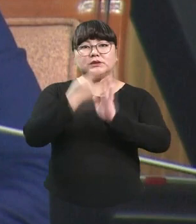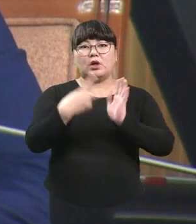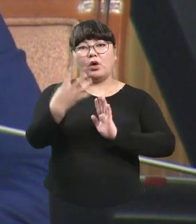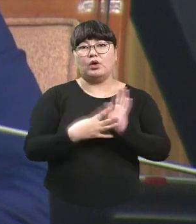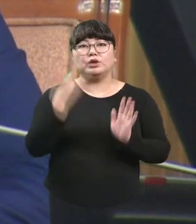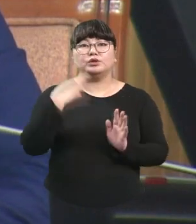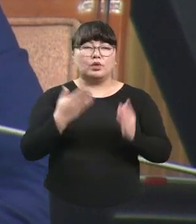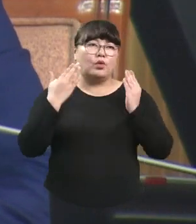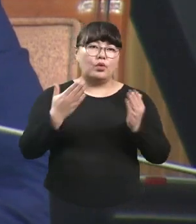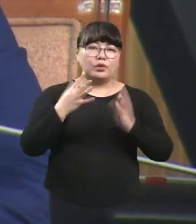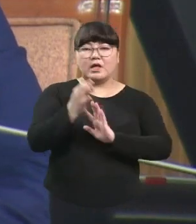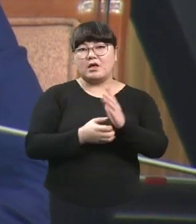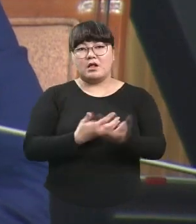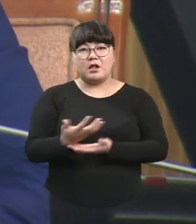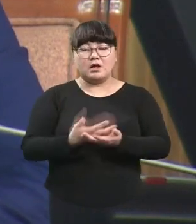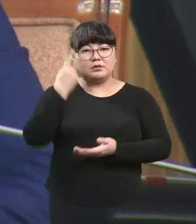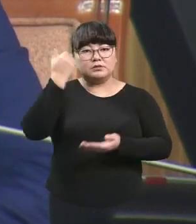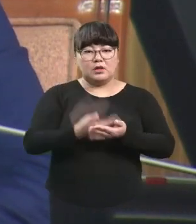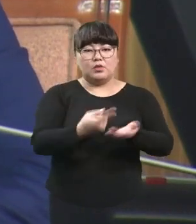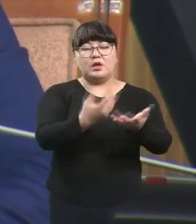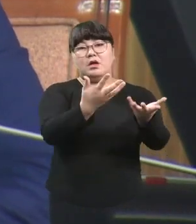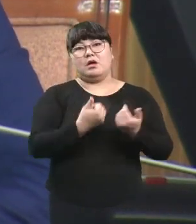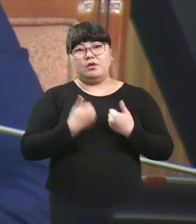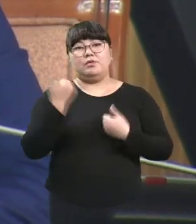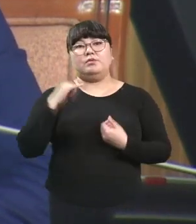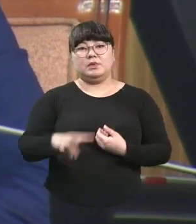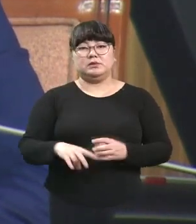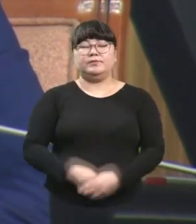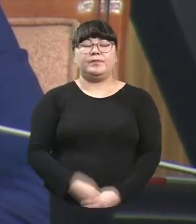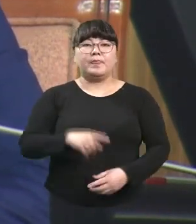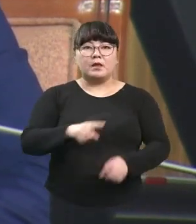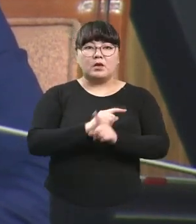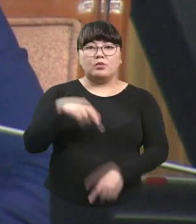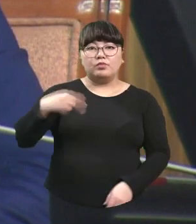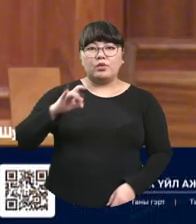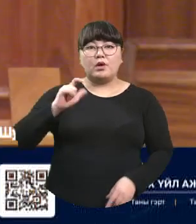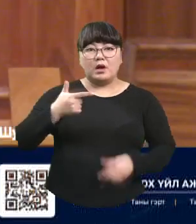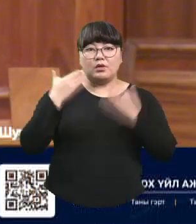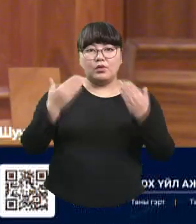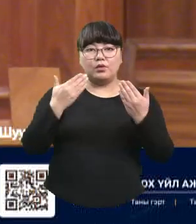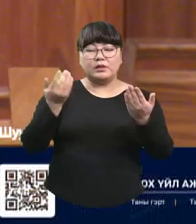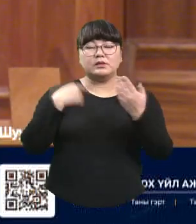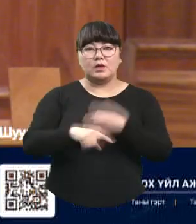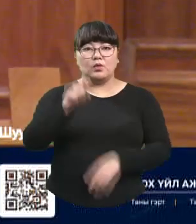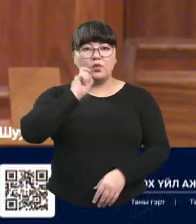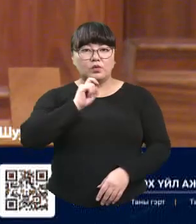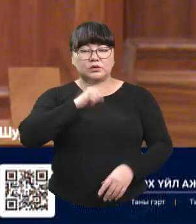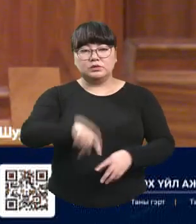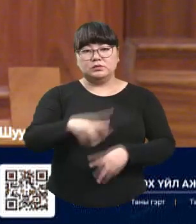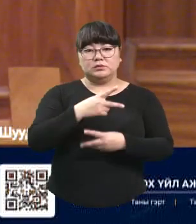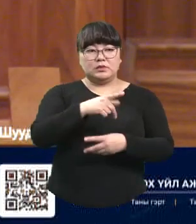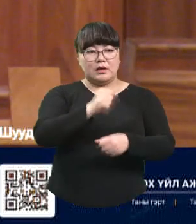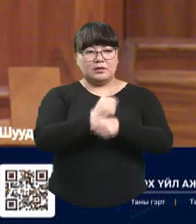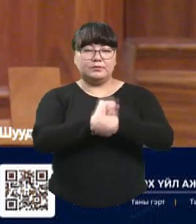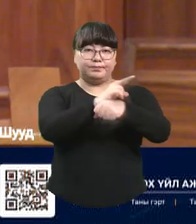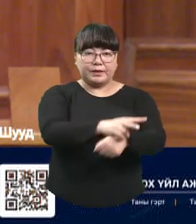дуусарын 29-ны өдрийн хуралдаанаараа хэлцэж саналыг хүлээн аваад байсан юм. Энэ дагуу Пүрүү гаргийн чуулганы нэгдсэн хуралдаанаар хүсэлтийн дагуу